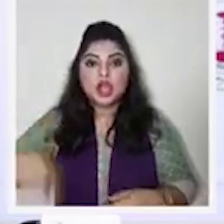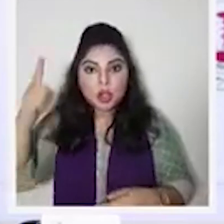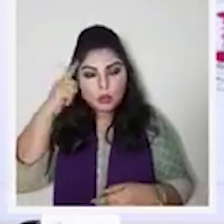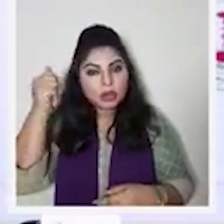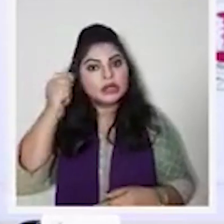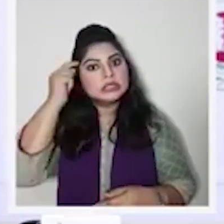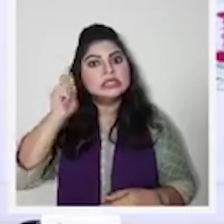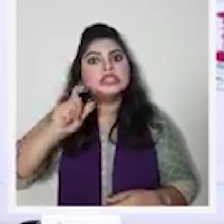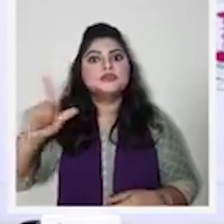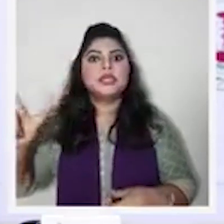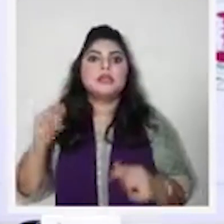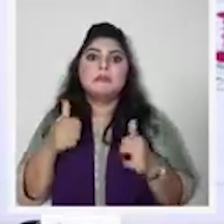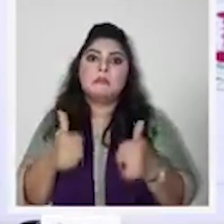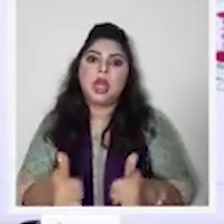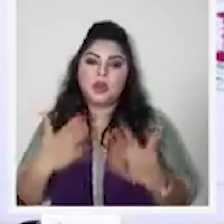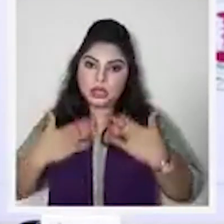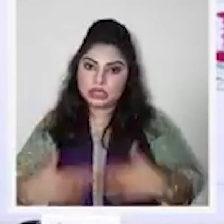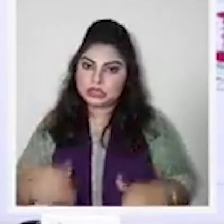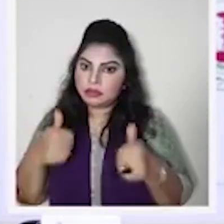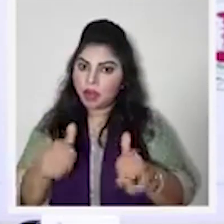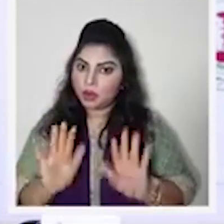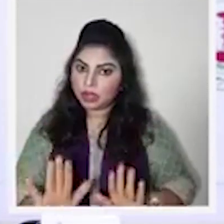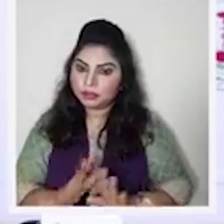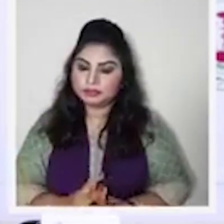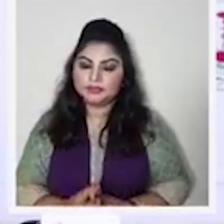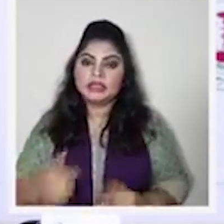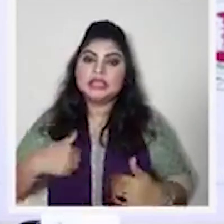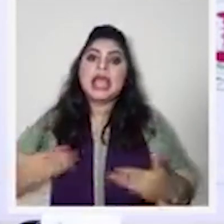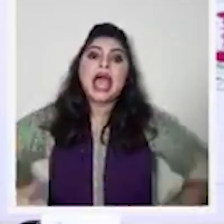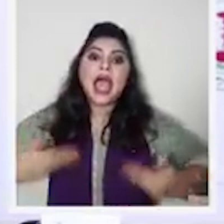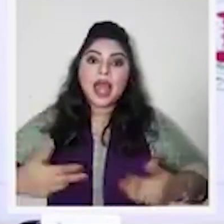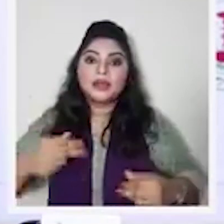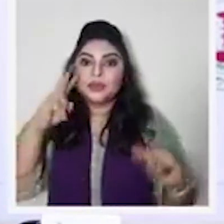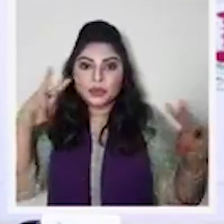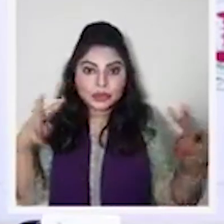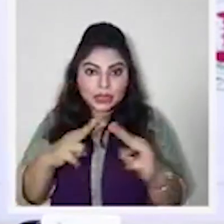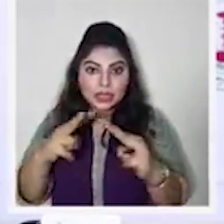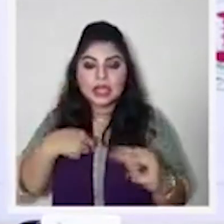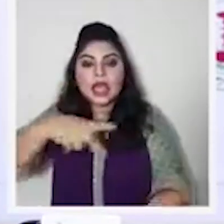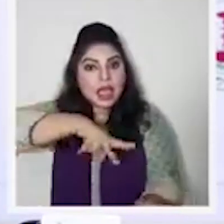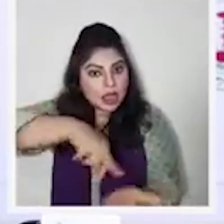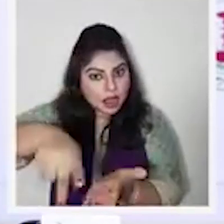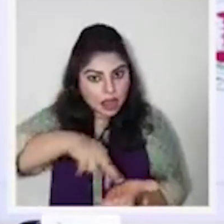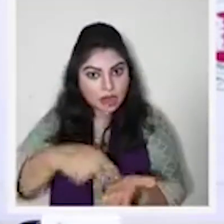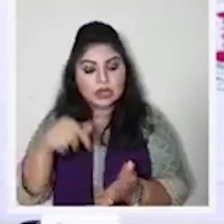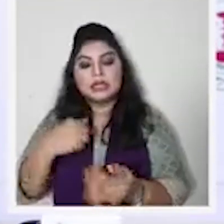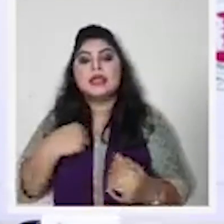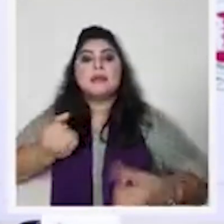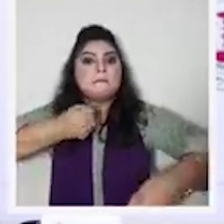এবং যে কোনো মাদককে পরিহার করবেন। সবসময় মানসিক স্বাস্থ্যকে উৎফুল্ল রাখতে, উজ্জীবিত